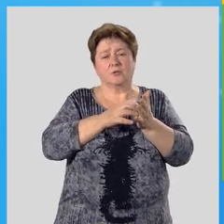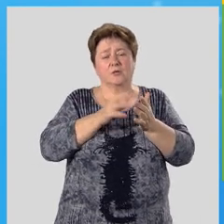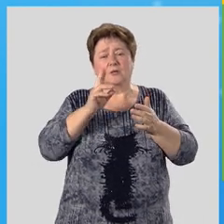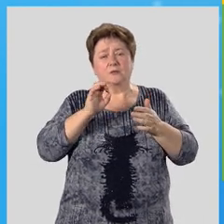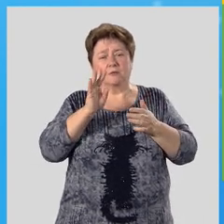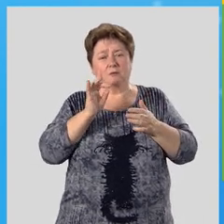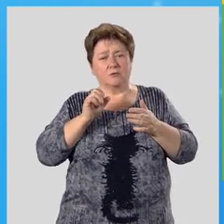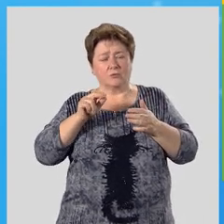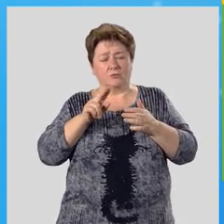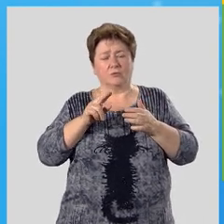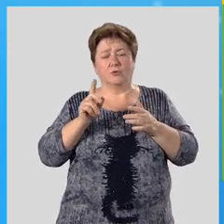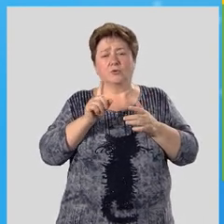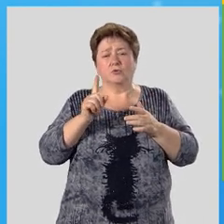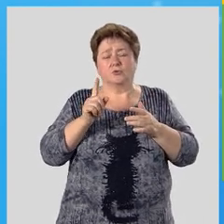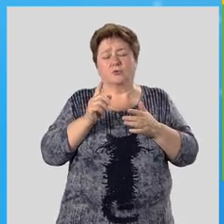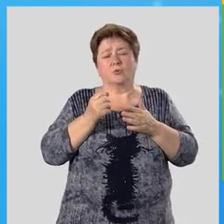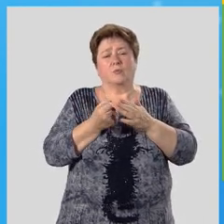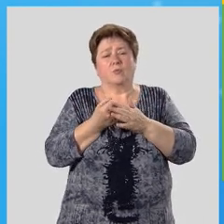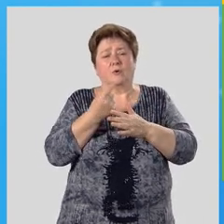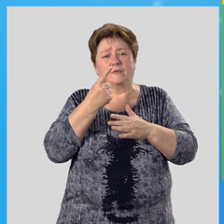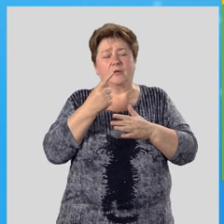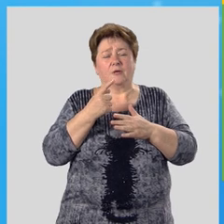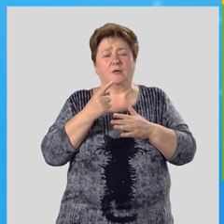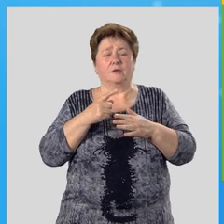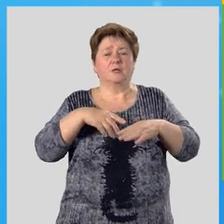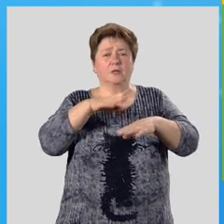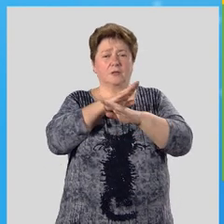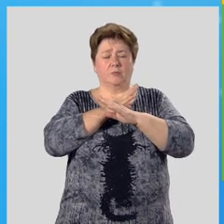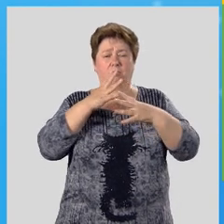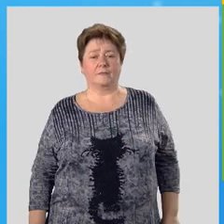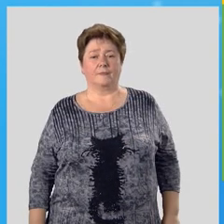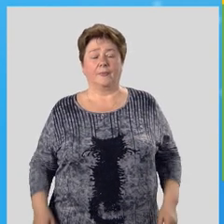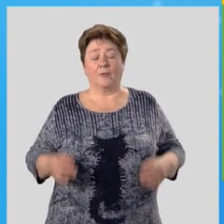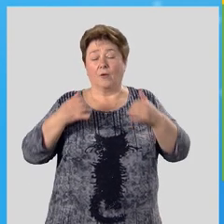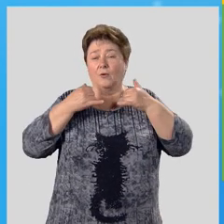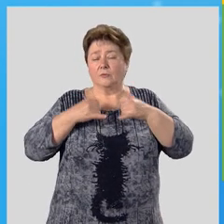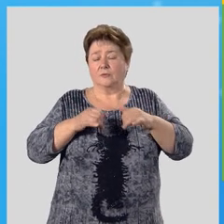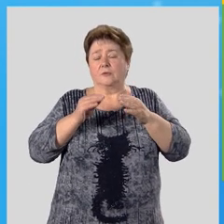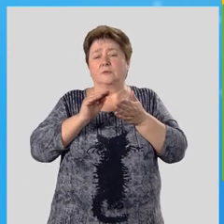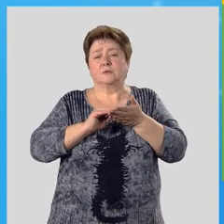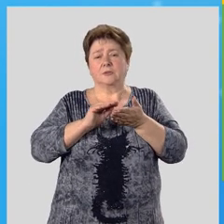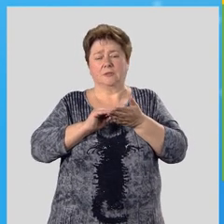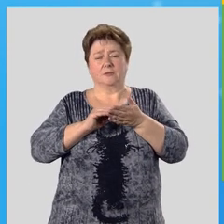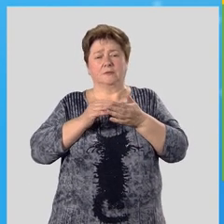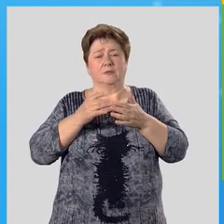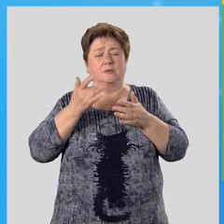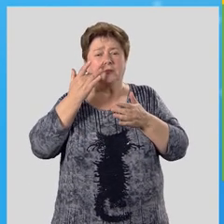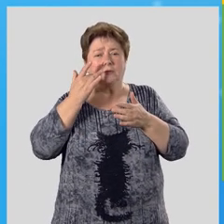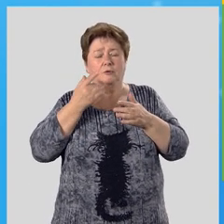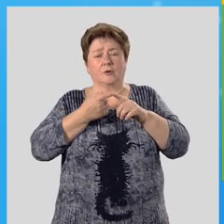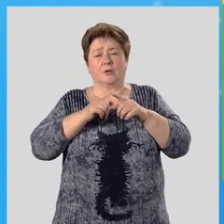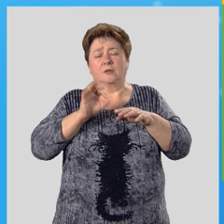недостатка кислорода, что приводит постепенно к гибели организма. Необычная частота, с которой